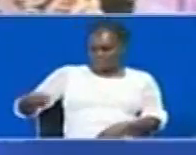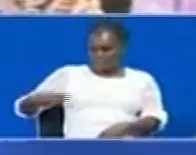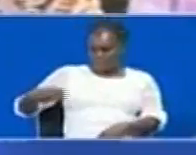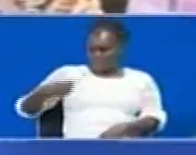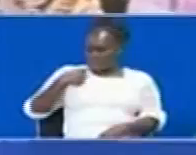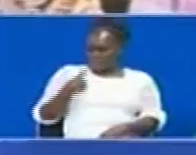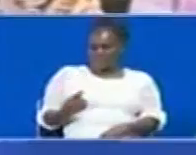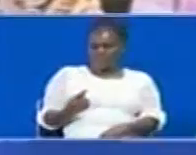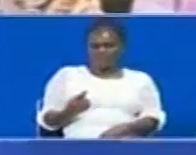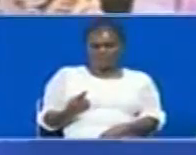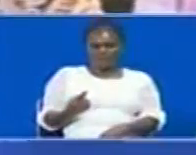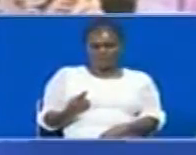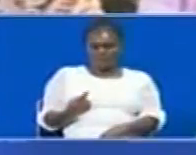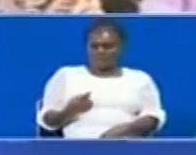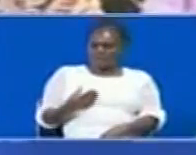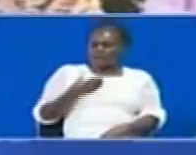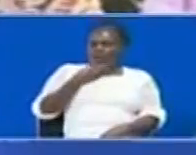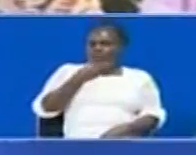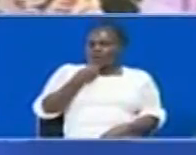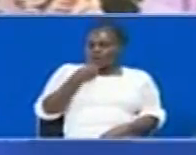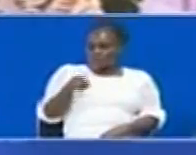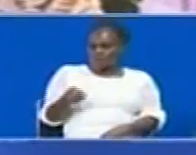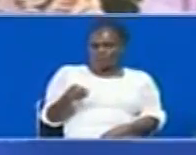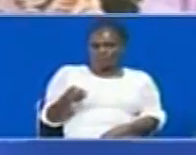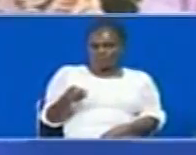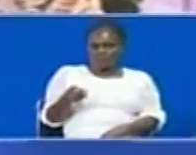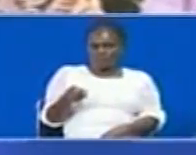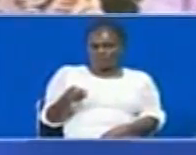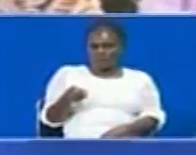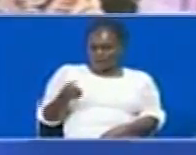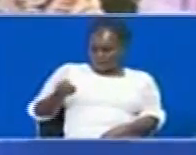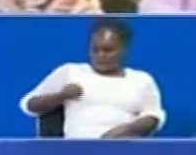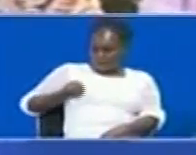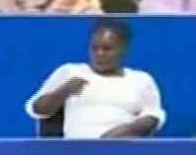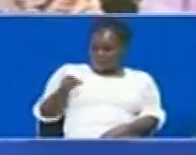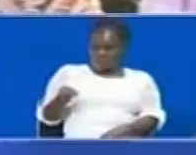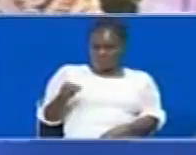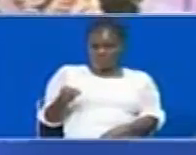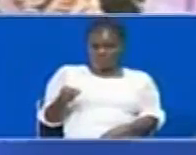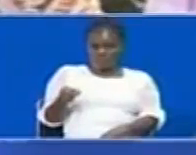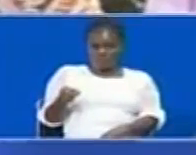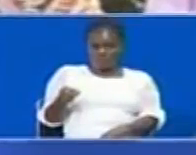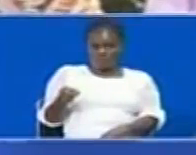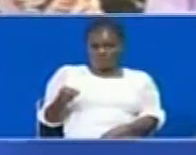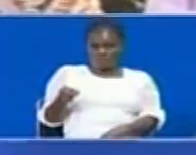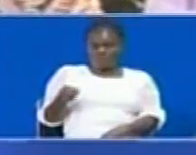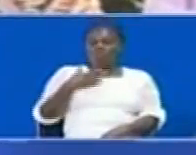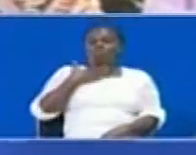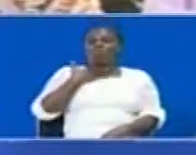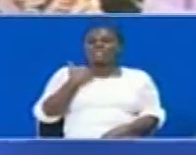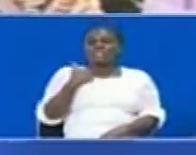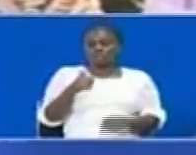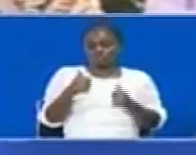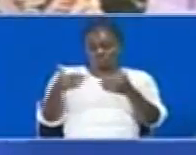Akaniambia sasa, huyu kijana, huyu msichana alikuwa anataka kumwacha.